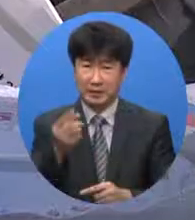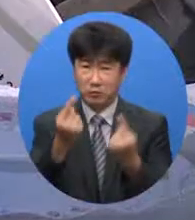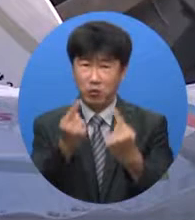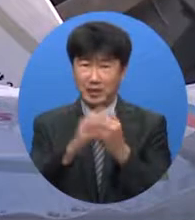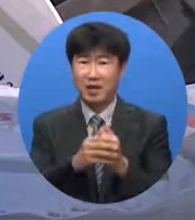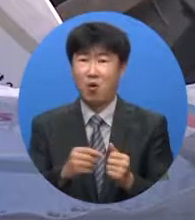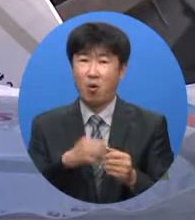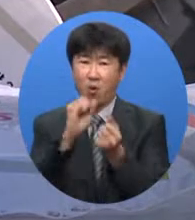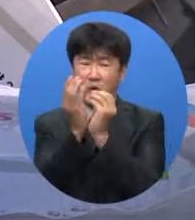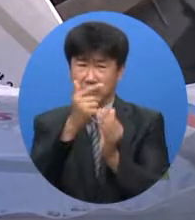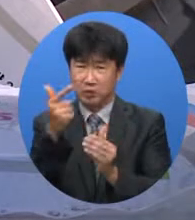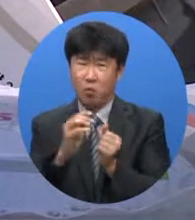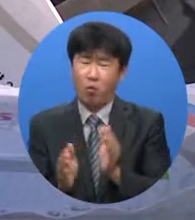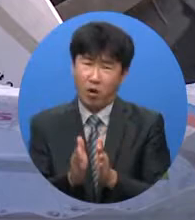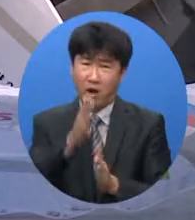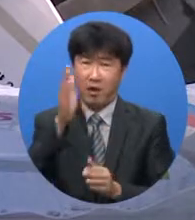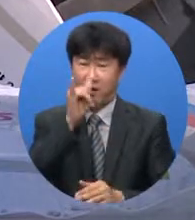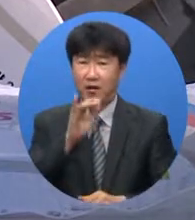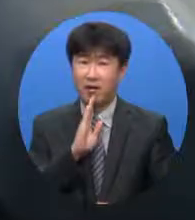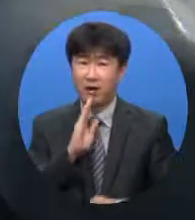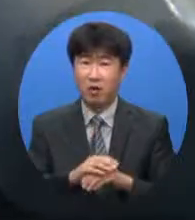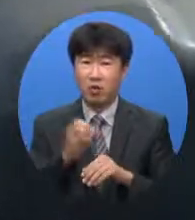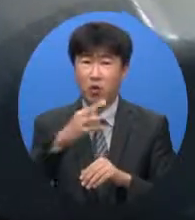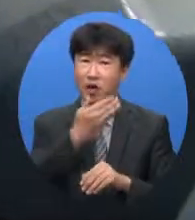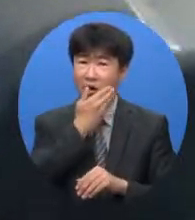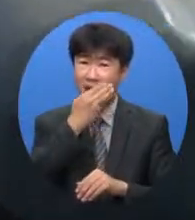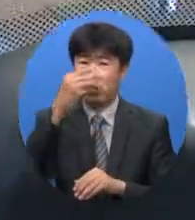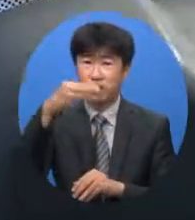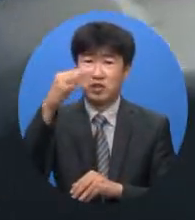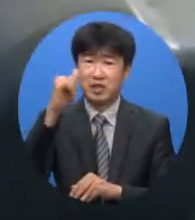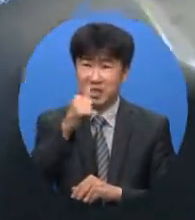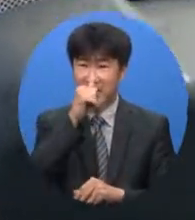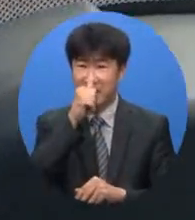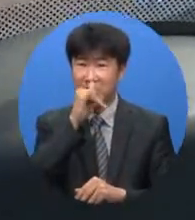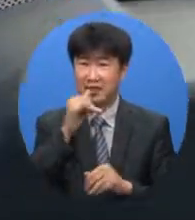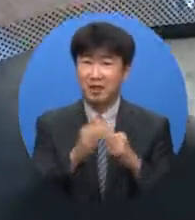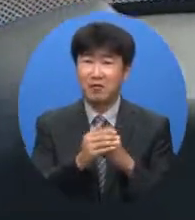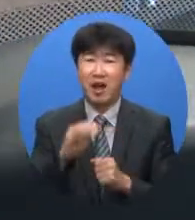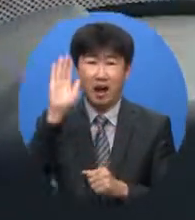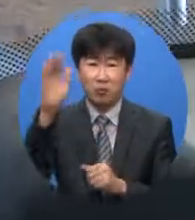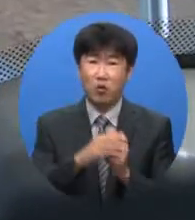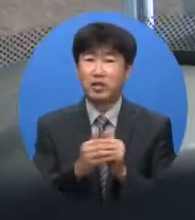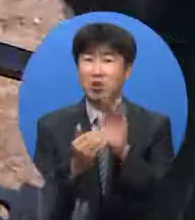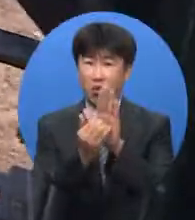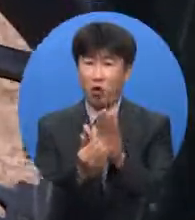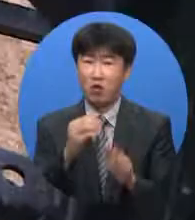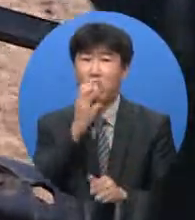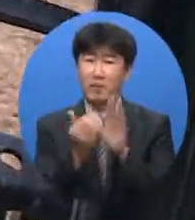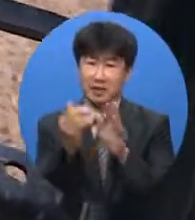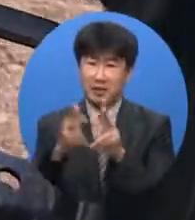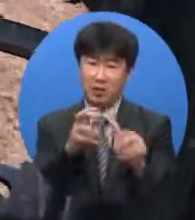품종보다 꽃송이가 크고 화려합니다. 특히 수확량도 많고 루틴 성분이 함유돼 있어 향후 항로화 사업에도 활용될